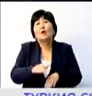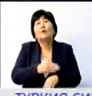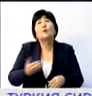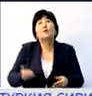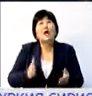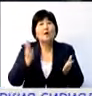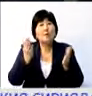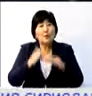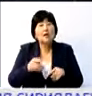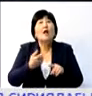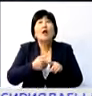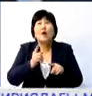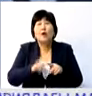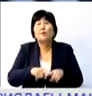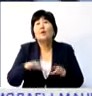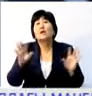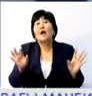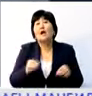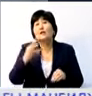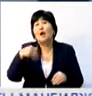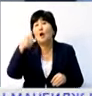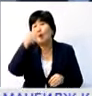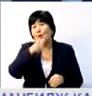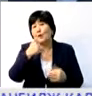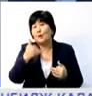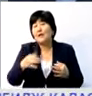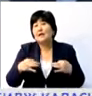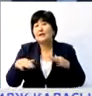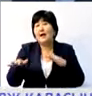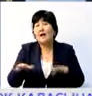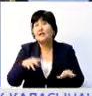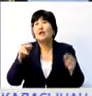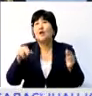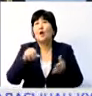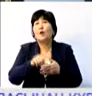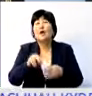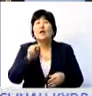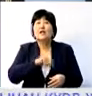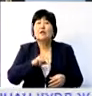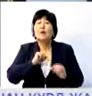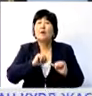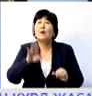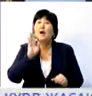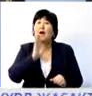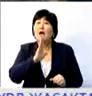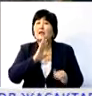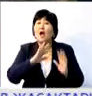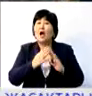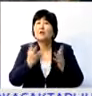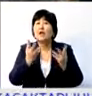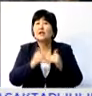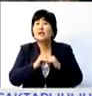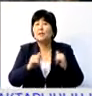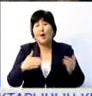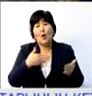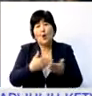Мұнан соң аудан әкімі батыр аналар ансамблінің 30 жылдық мерейтойына арналған салтанатты шараның куәсі болды. Еңбектегі батыр аналар ауданның демографиялық ахуалына